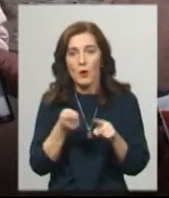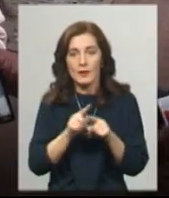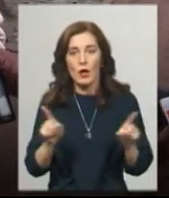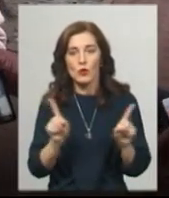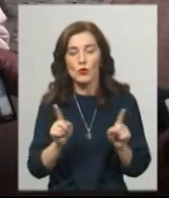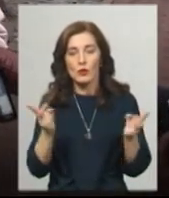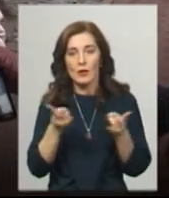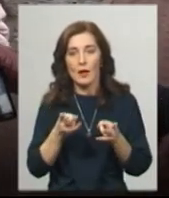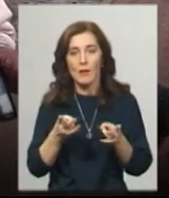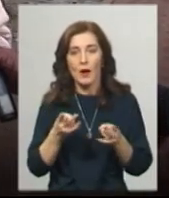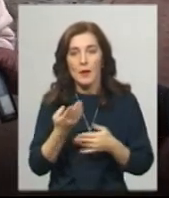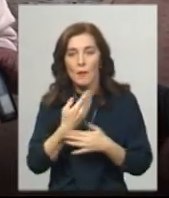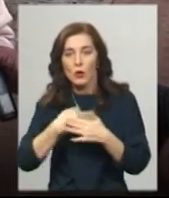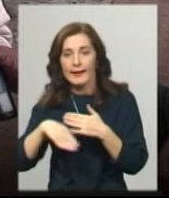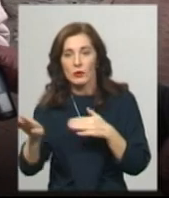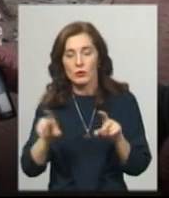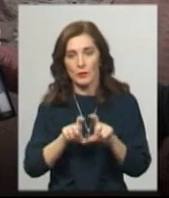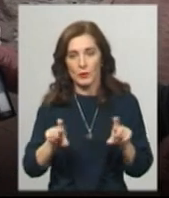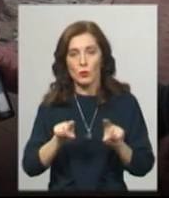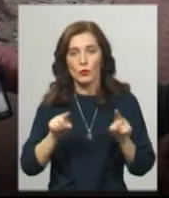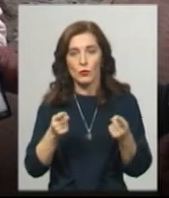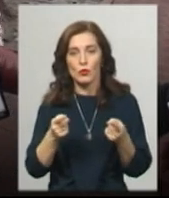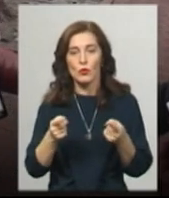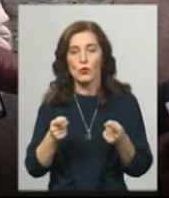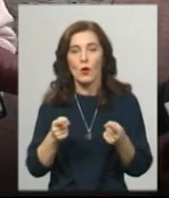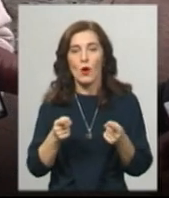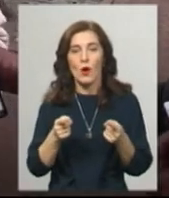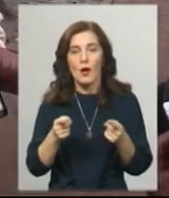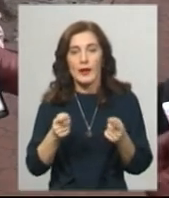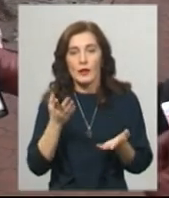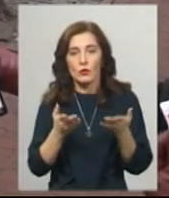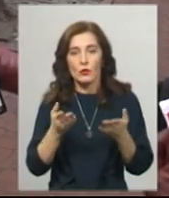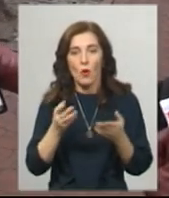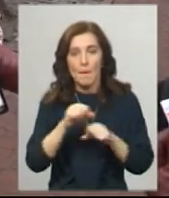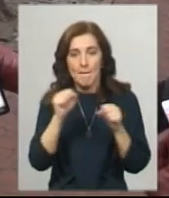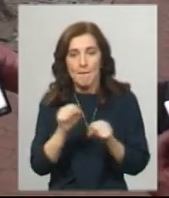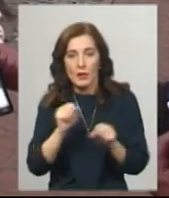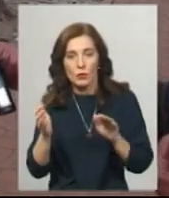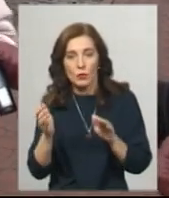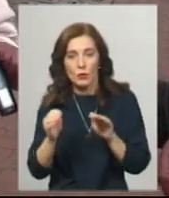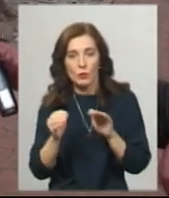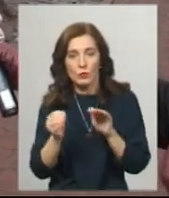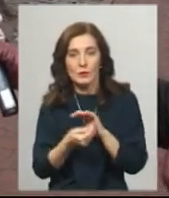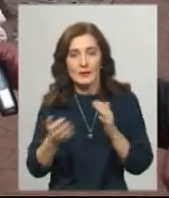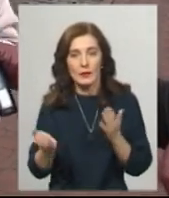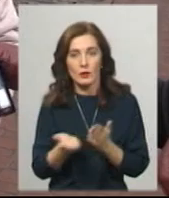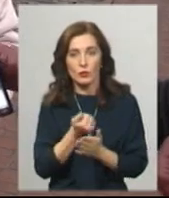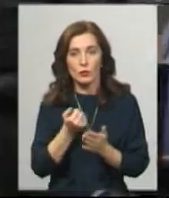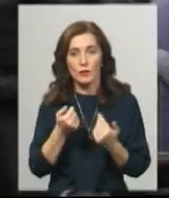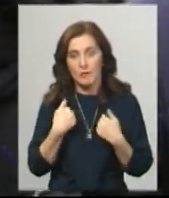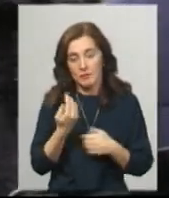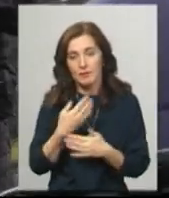покинути приміщення, тому що евакуація в разі знайдення міни. Що ми, власне, і